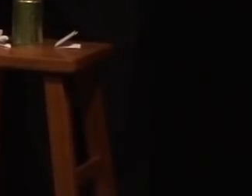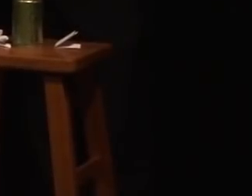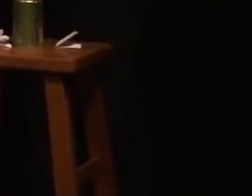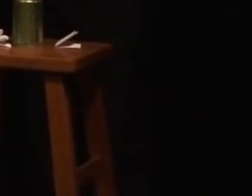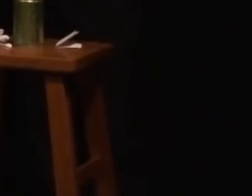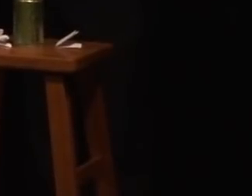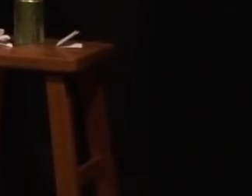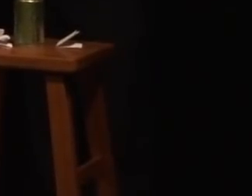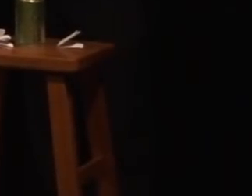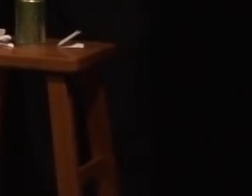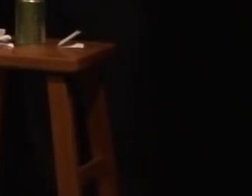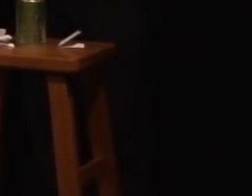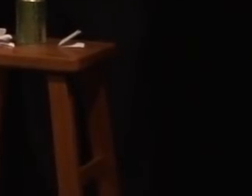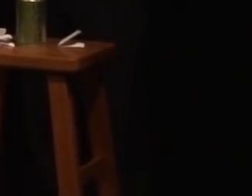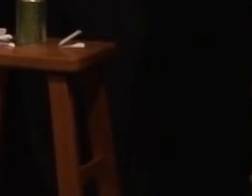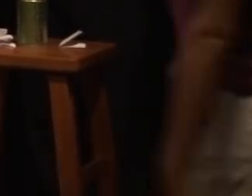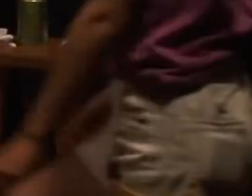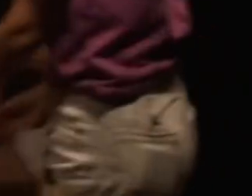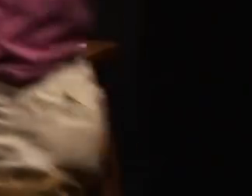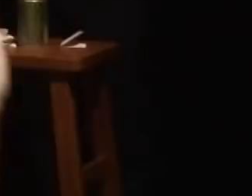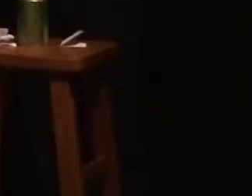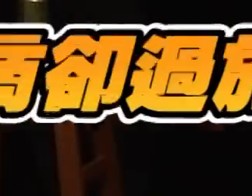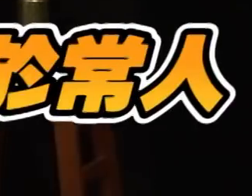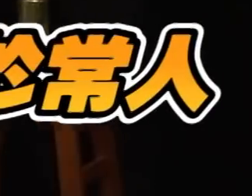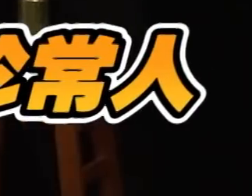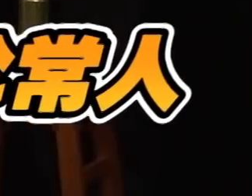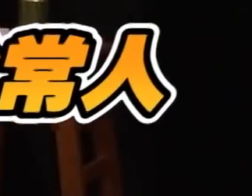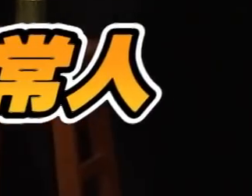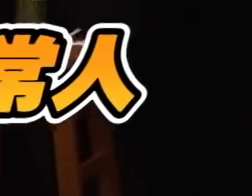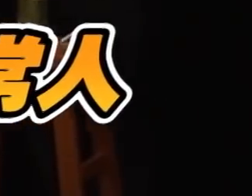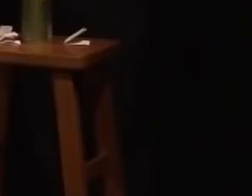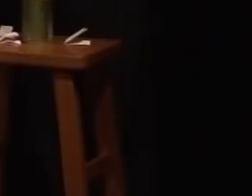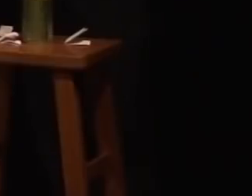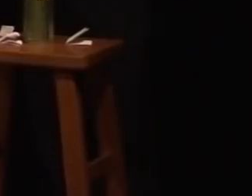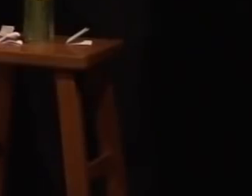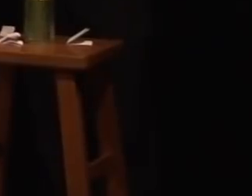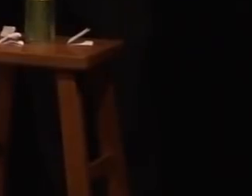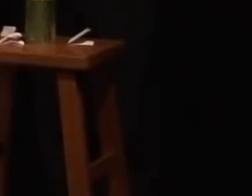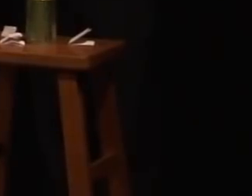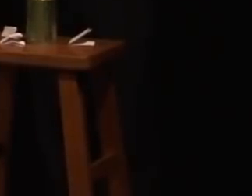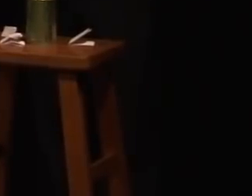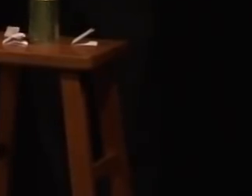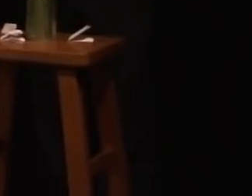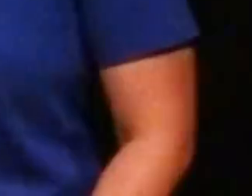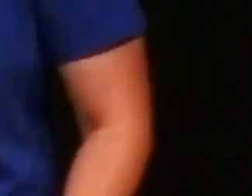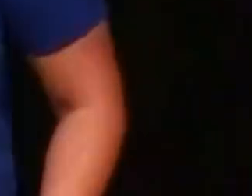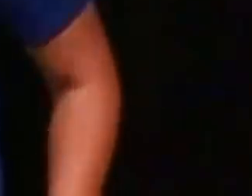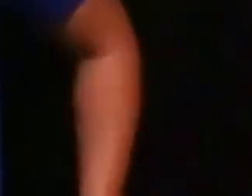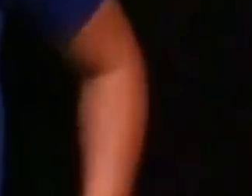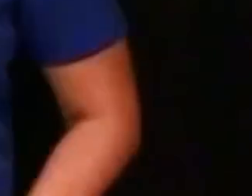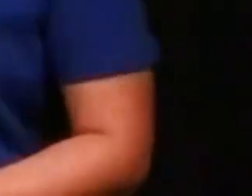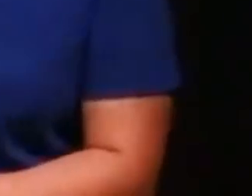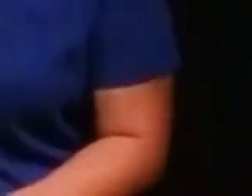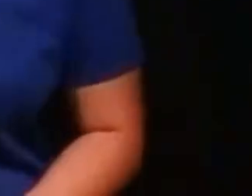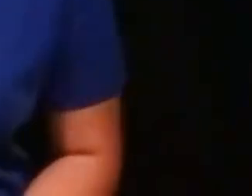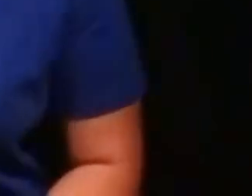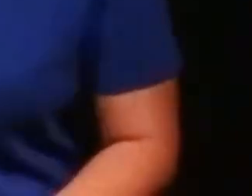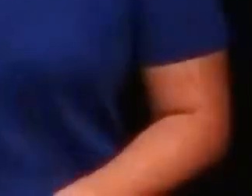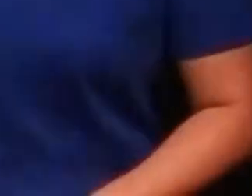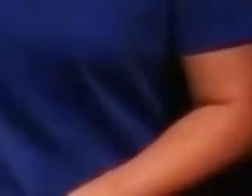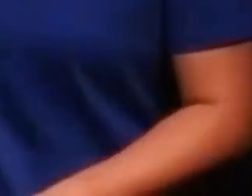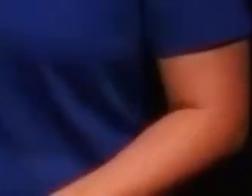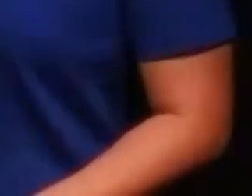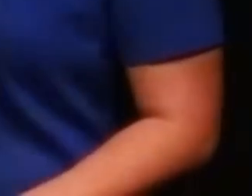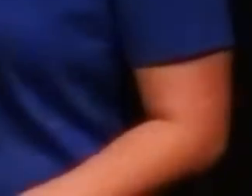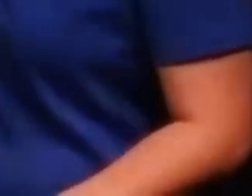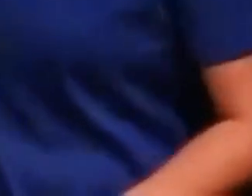来，现在呢？对对对。 外表看似小孩，智商却不如。 不要把我拖打了。 小兰姐